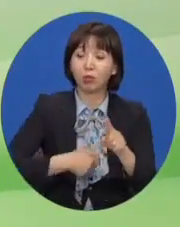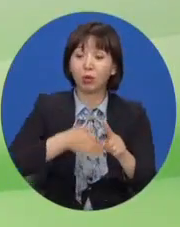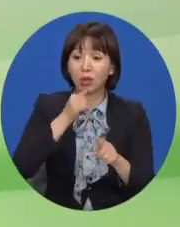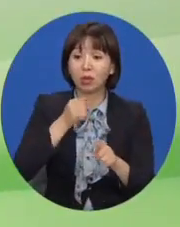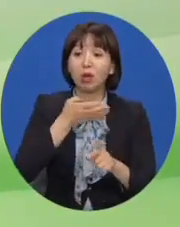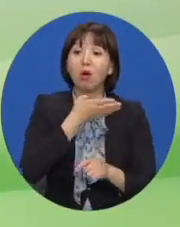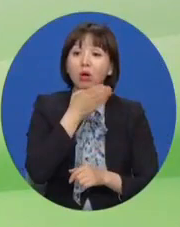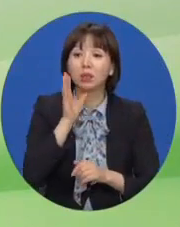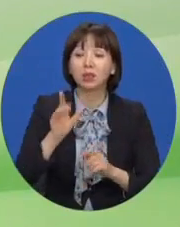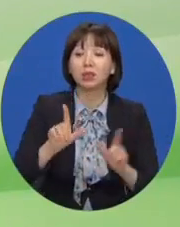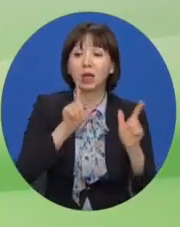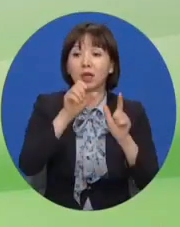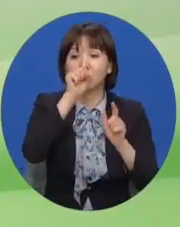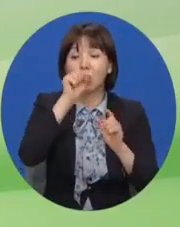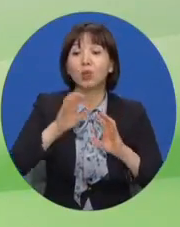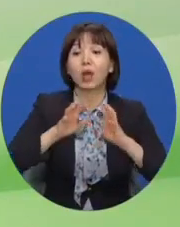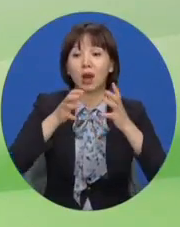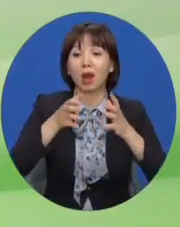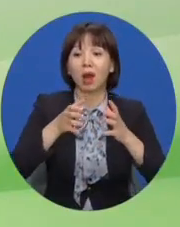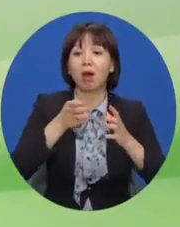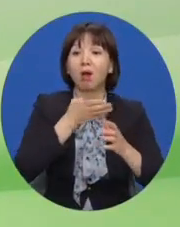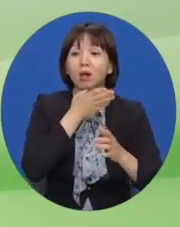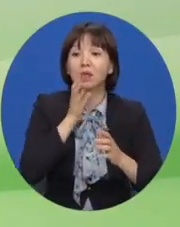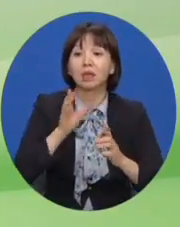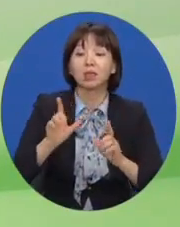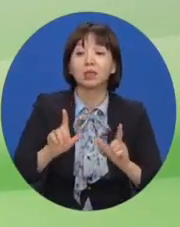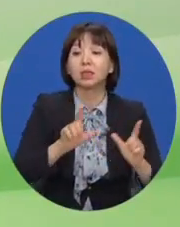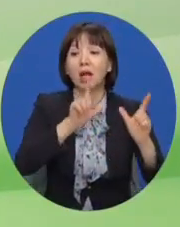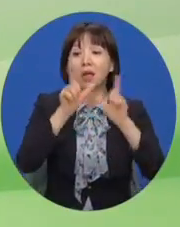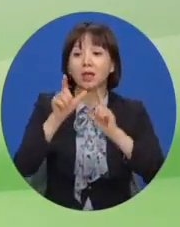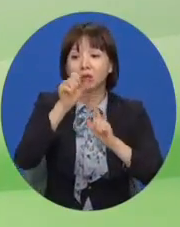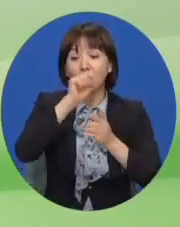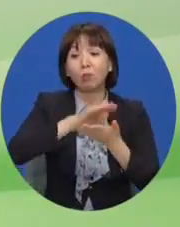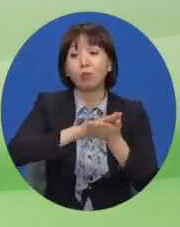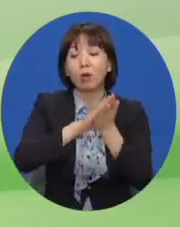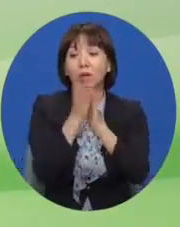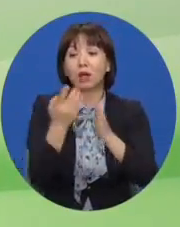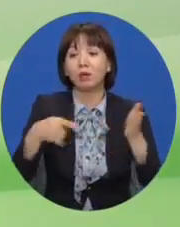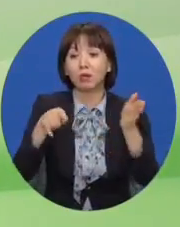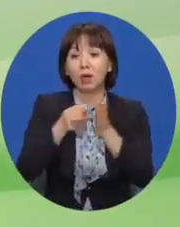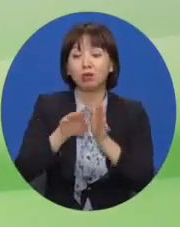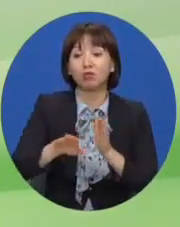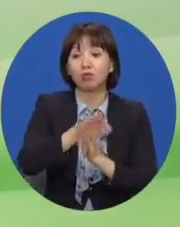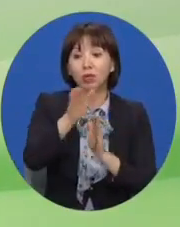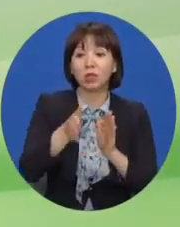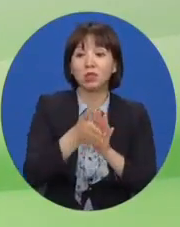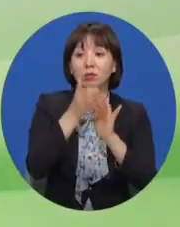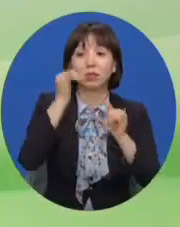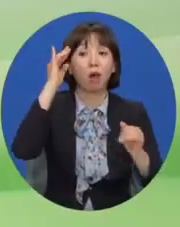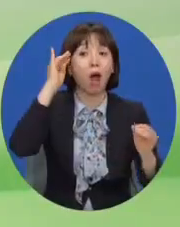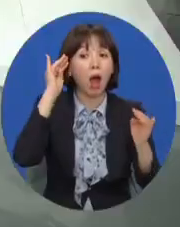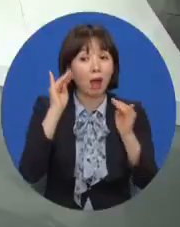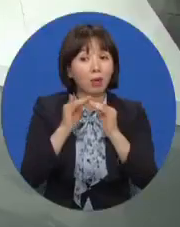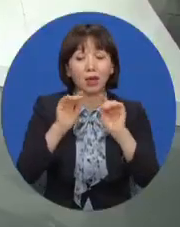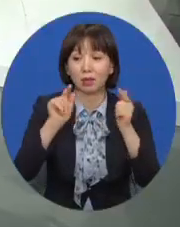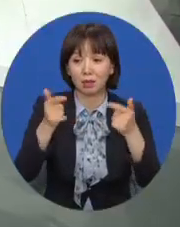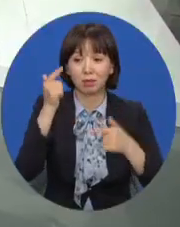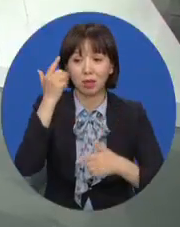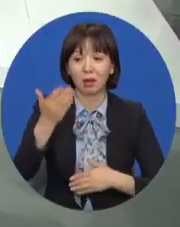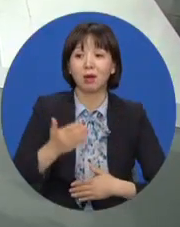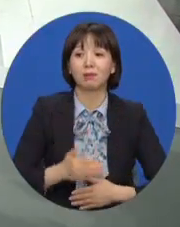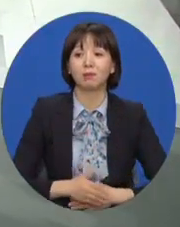어르신들이 살기 좋은 나라로 어르신들이 살기 좋은 제천으로 변화시키기 위한 우리 시민적 합의사항 아닐까요?